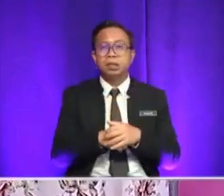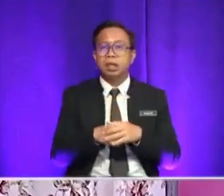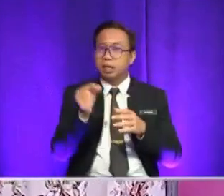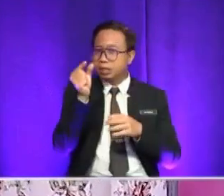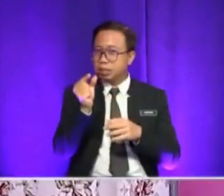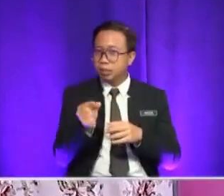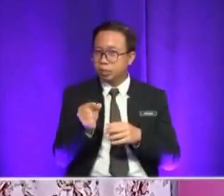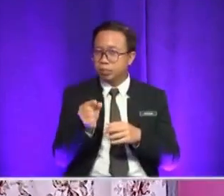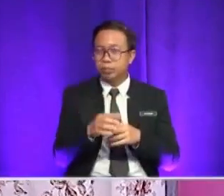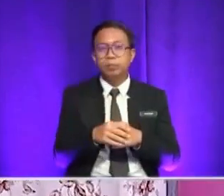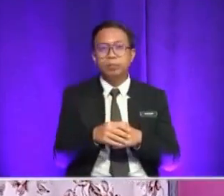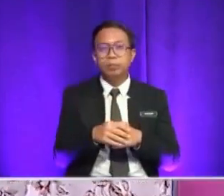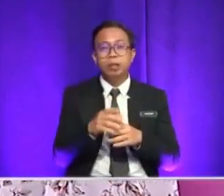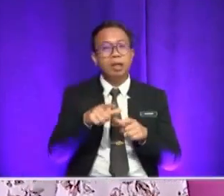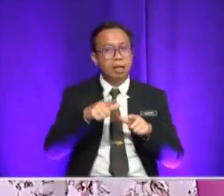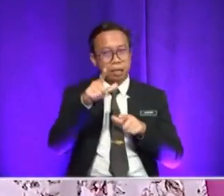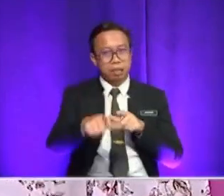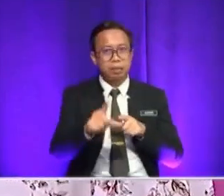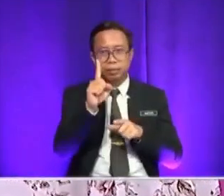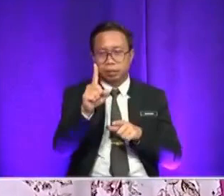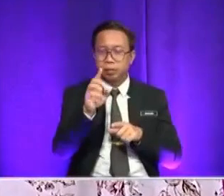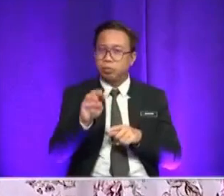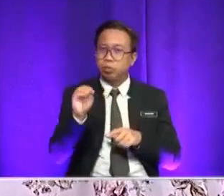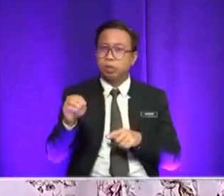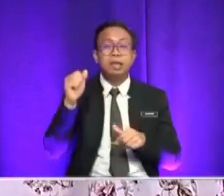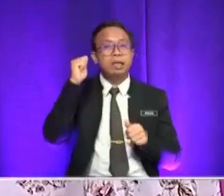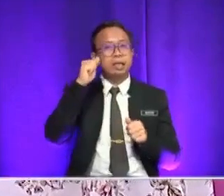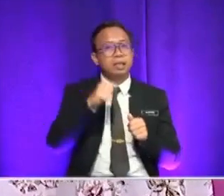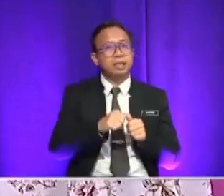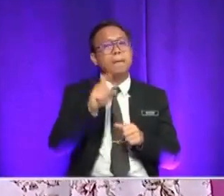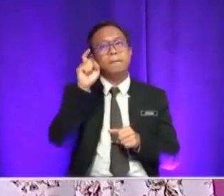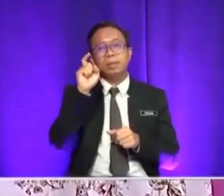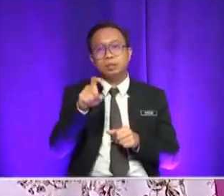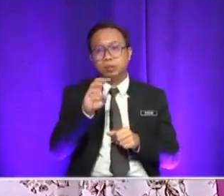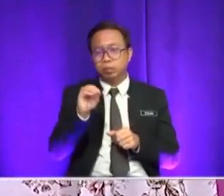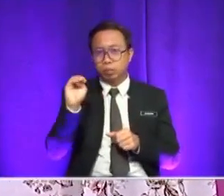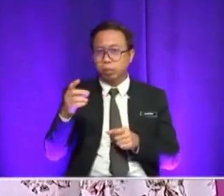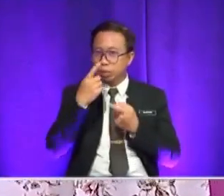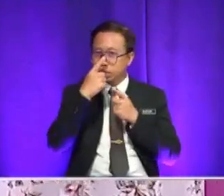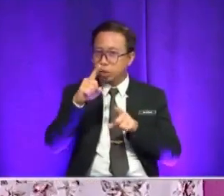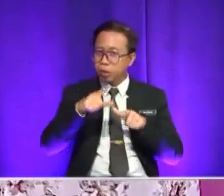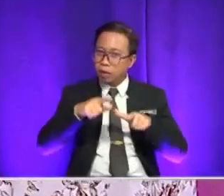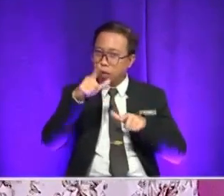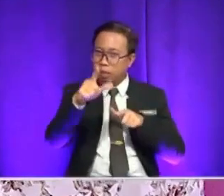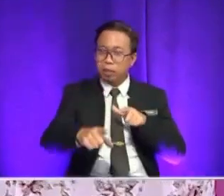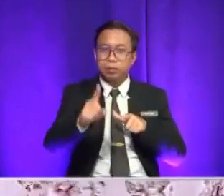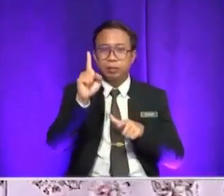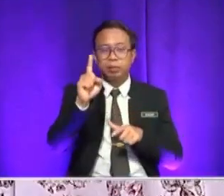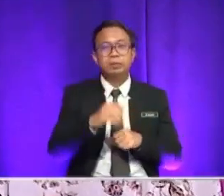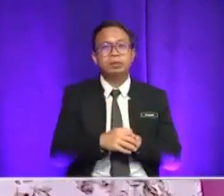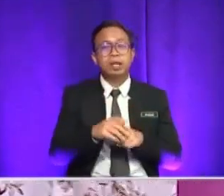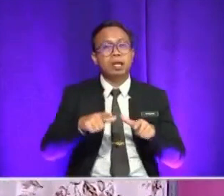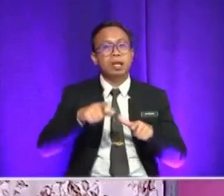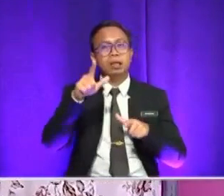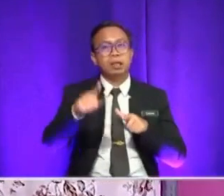kedudukan infinity. Itu adalah langkah yang pertama. Bila murid dapat ingat yang tu, mesti murid dapat menjawab langkah yang pertama. Seterusnya, langkah yang